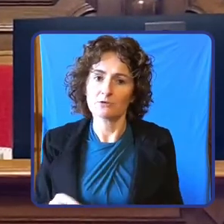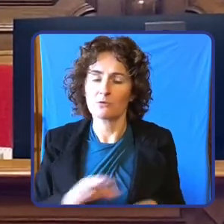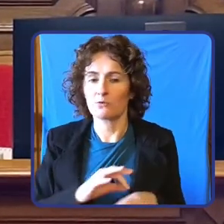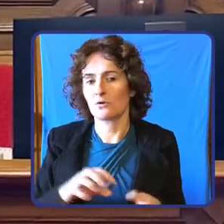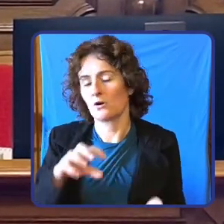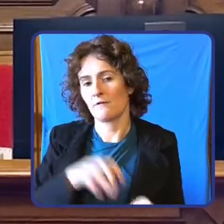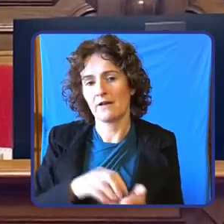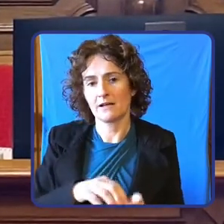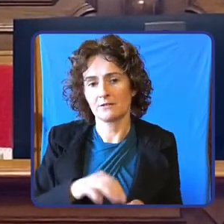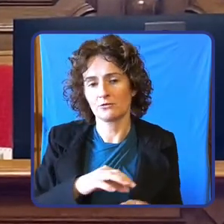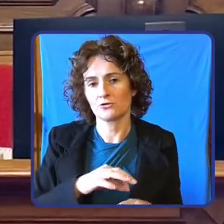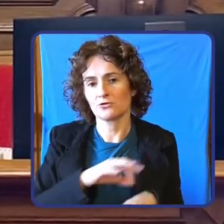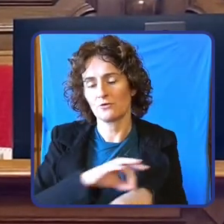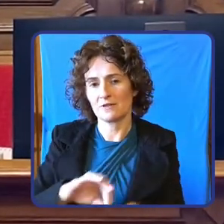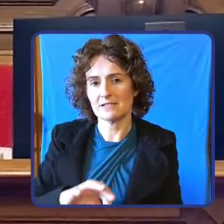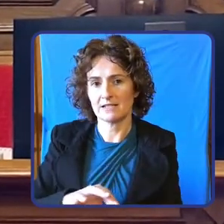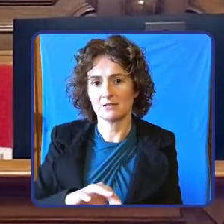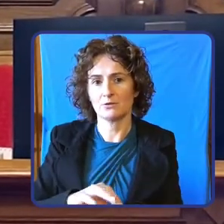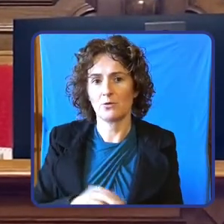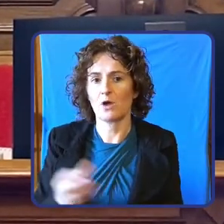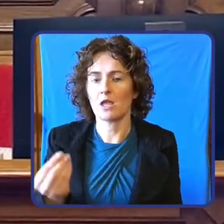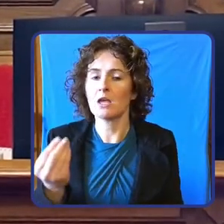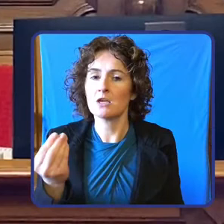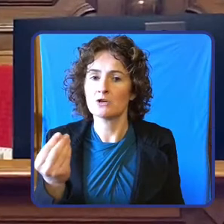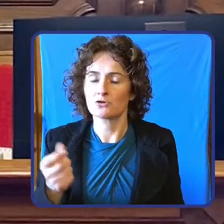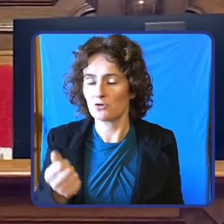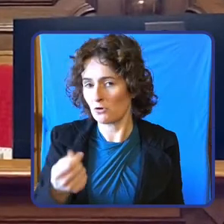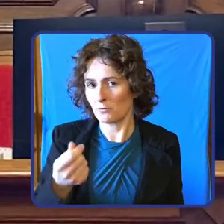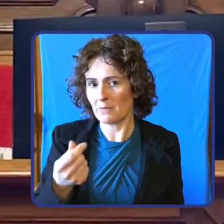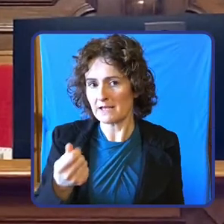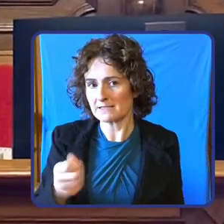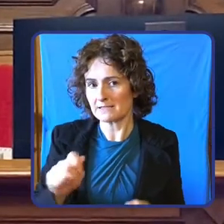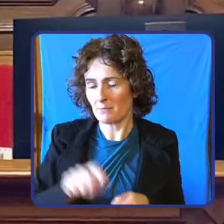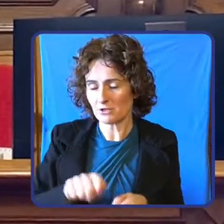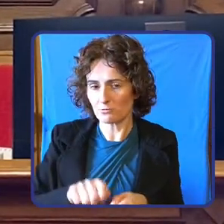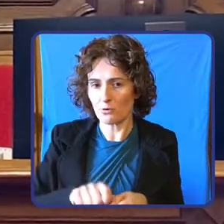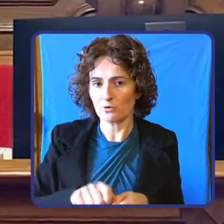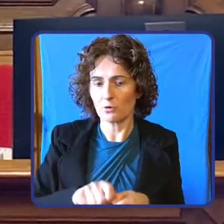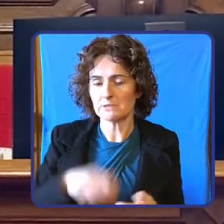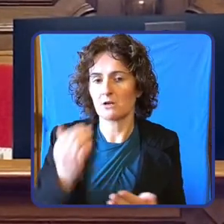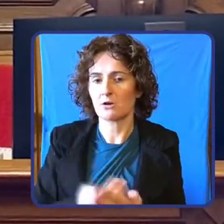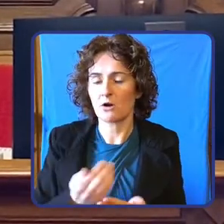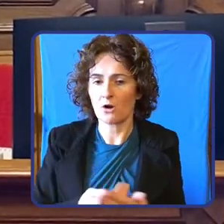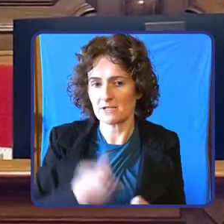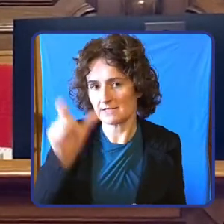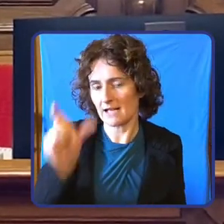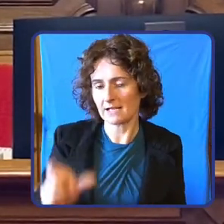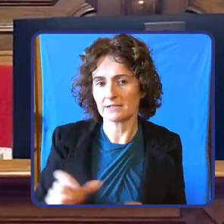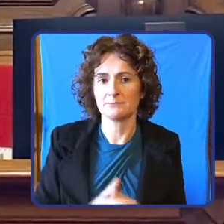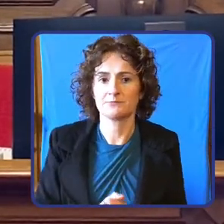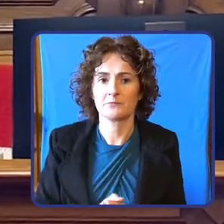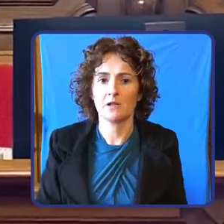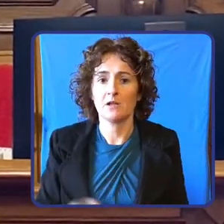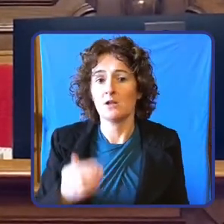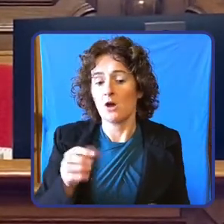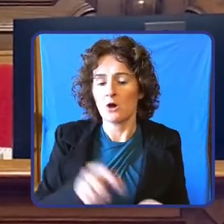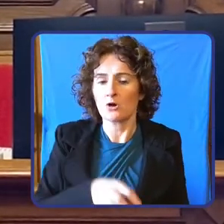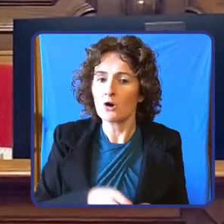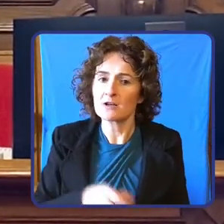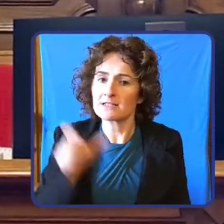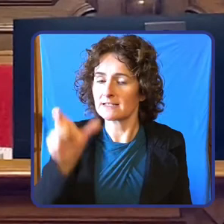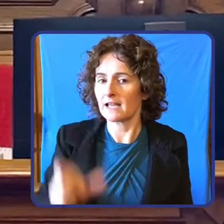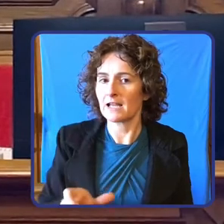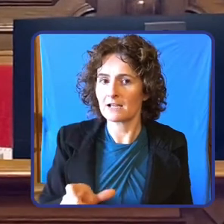a zsebükben. Minden egyes Vásárhely gazdálkodónak. Azt, hogy a gazdákat félretájékoztatták, az szintén